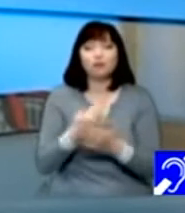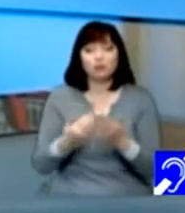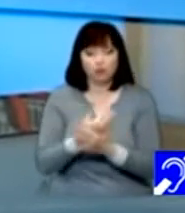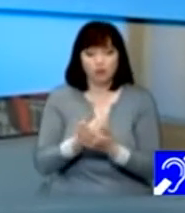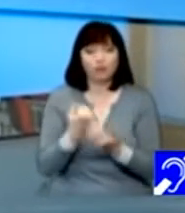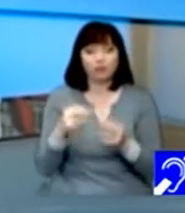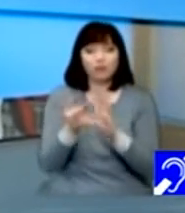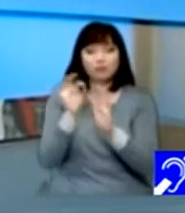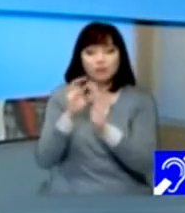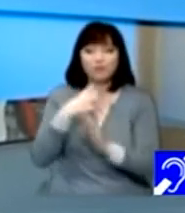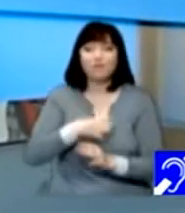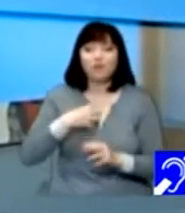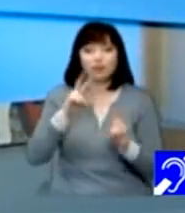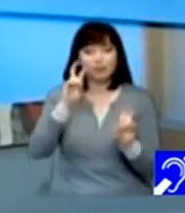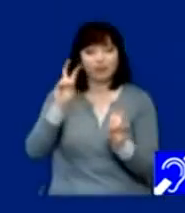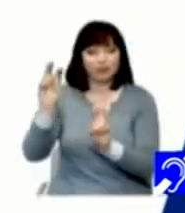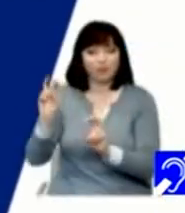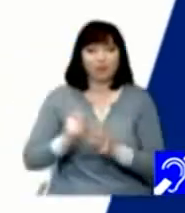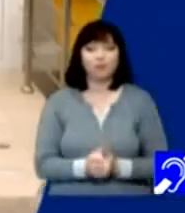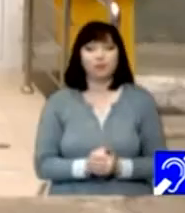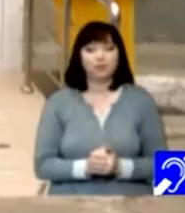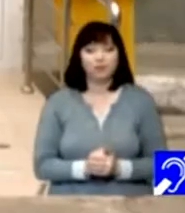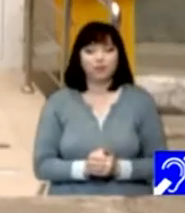iată titlurile ediției.